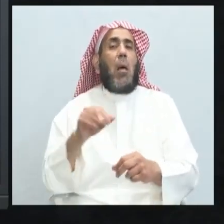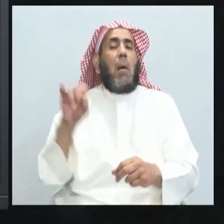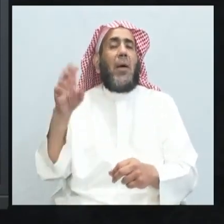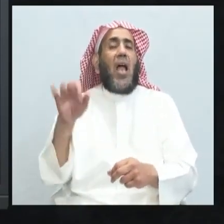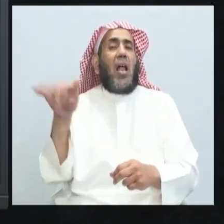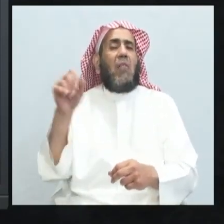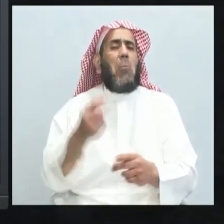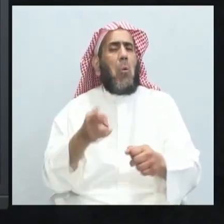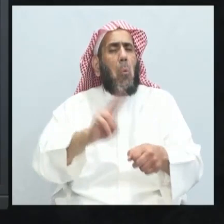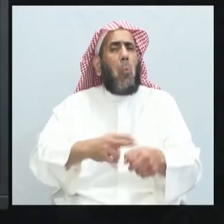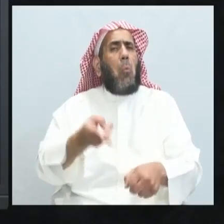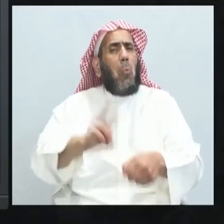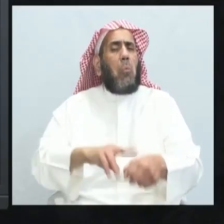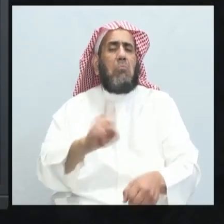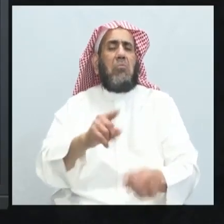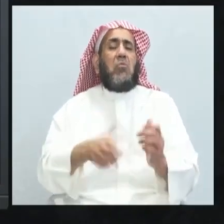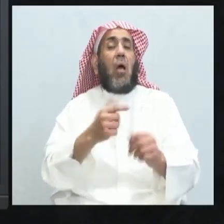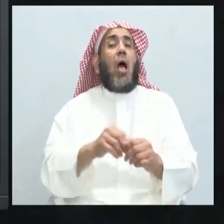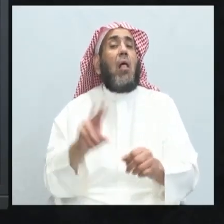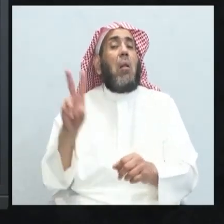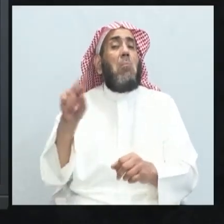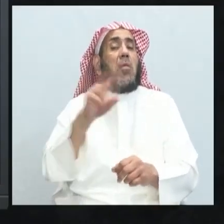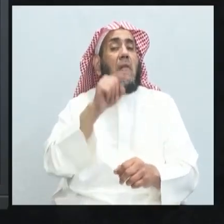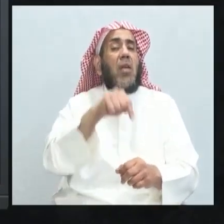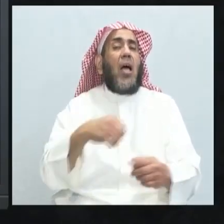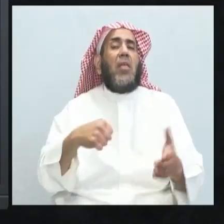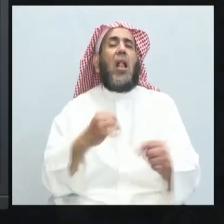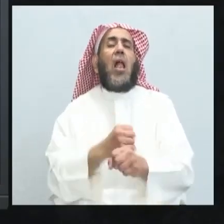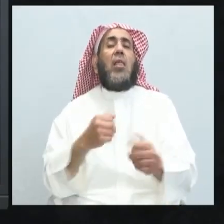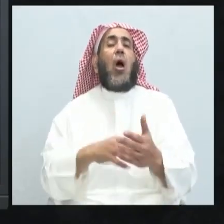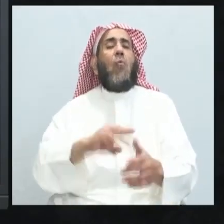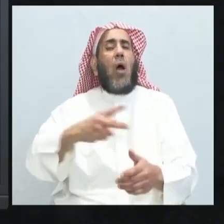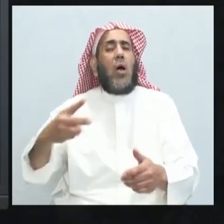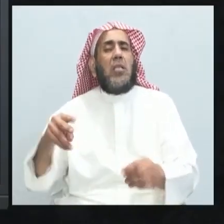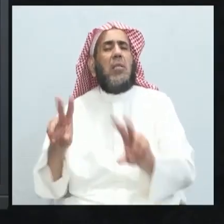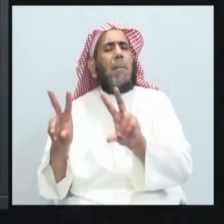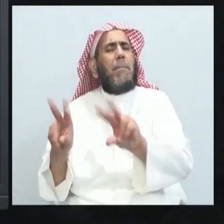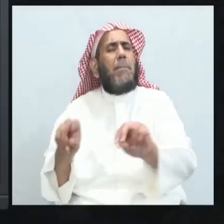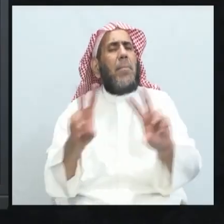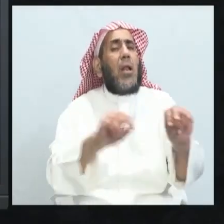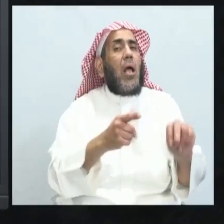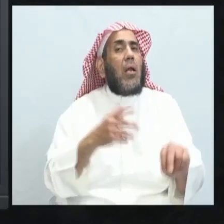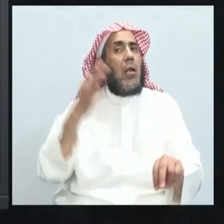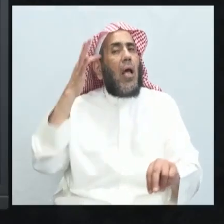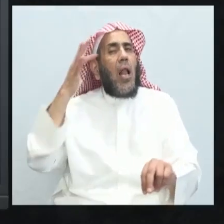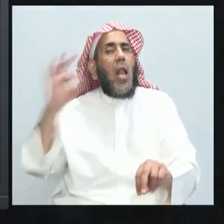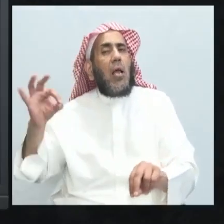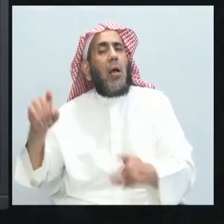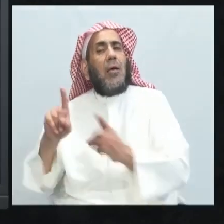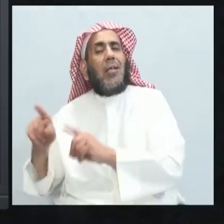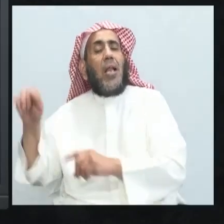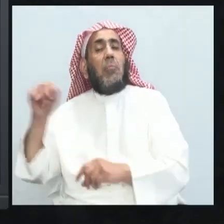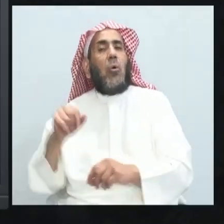اخلف مره سيخلف مره مرات كثيره وهذا المثل في هذه الحادثه او في حوادث مشابهه لكن الحكمه تكون